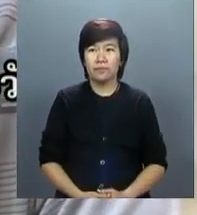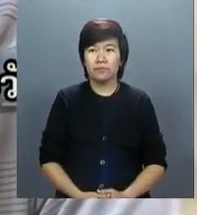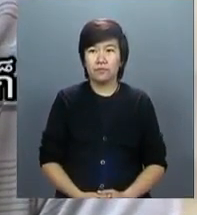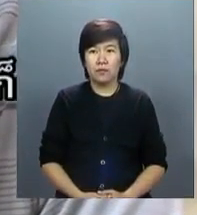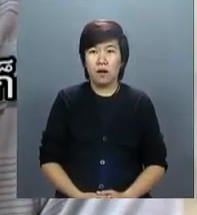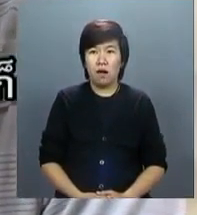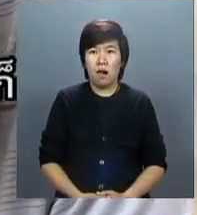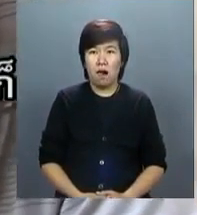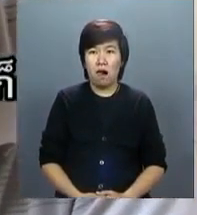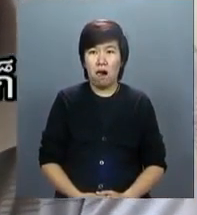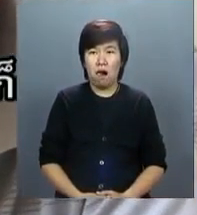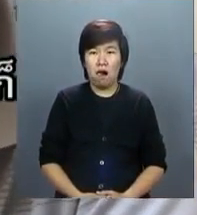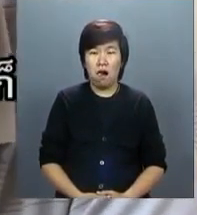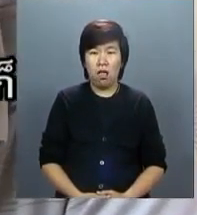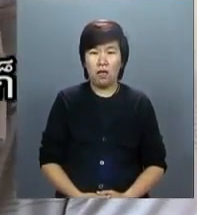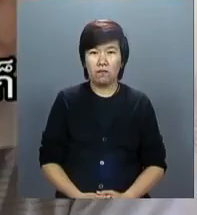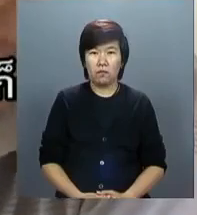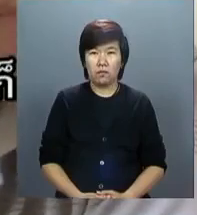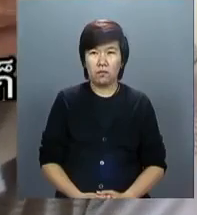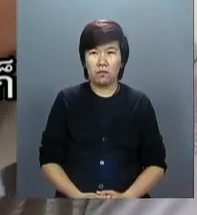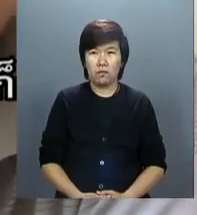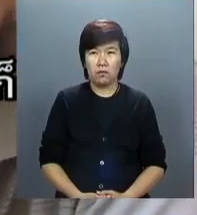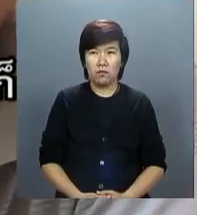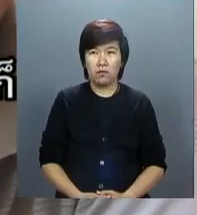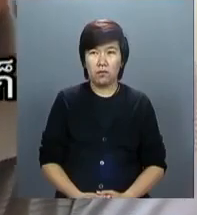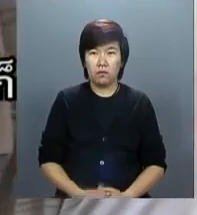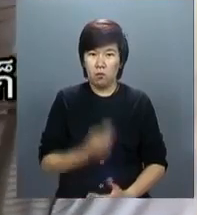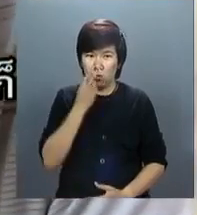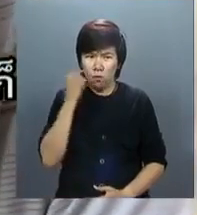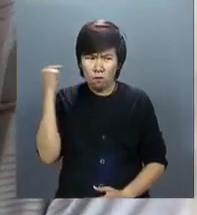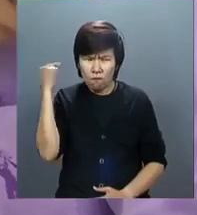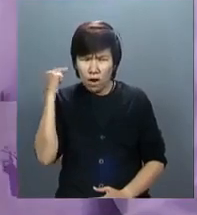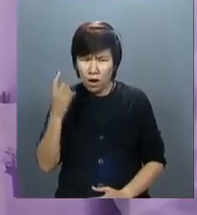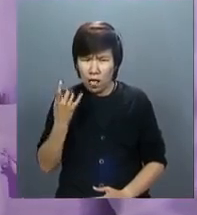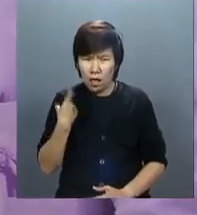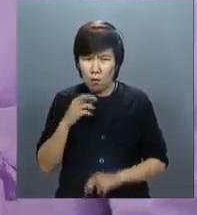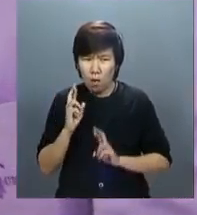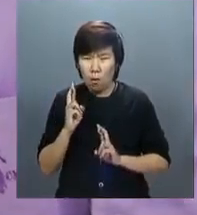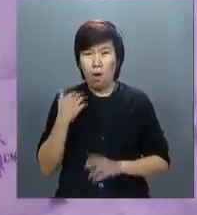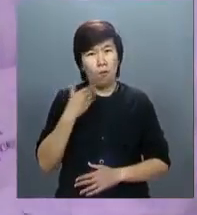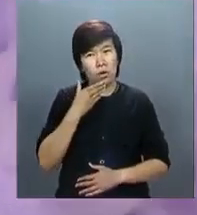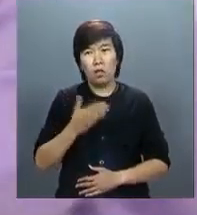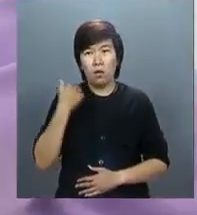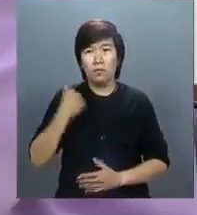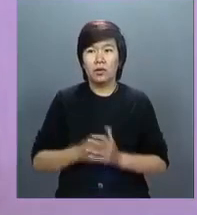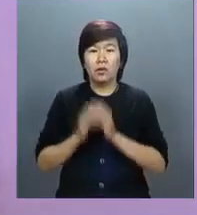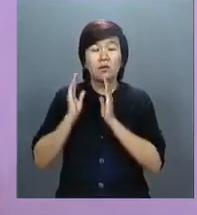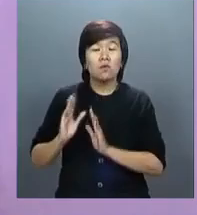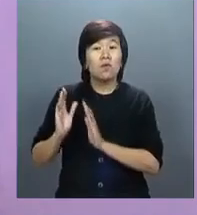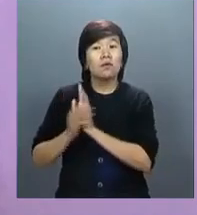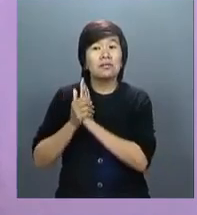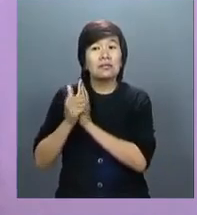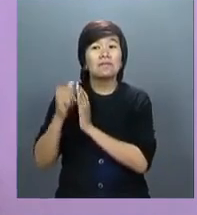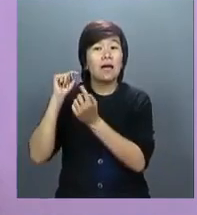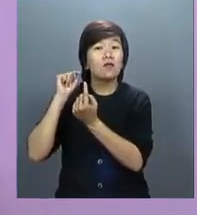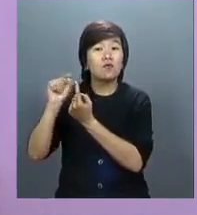องตื่นตัวอยู่ตลอดนะครับมีเสียงอย่างน้อยเขาก็ต้องตื่นอ่ะ นักวิชาการด้านธรณีคณะวิท